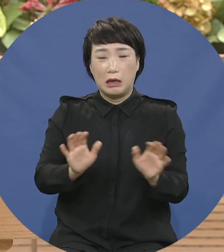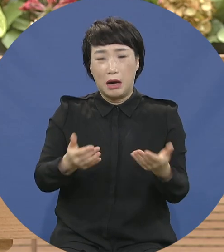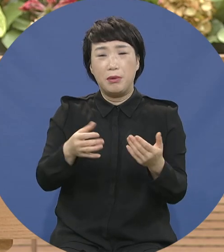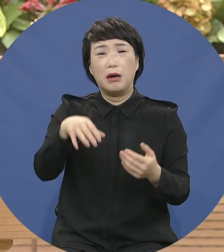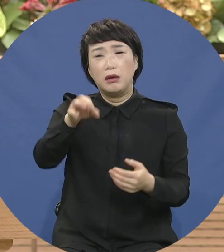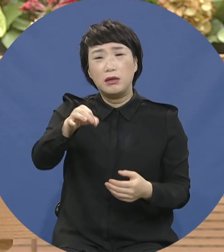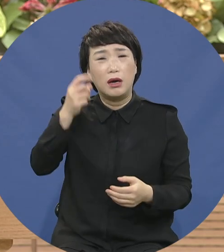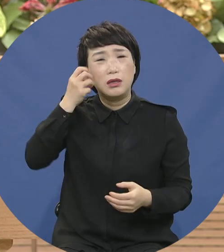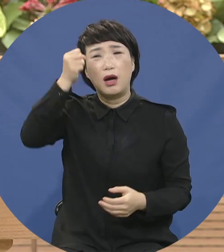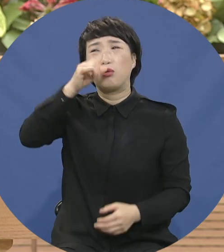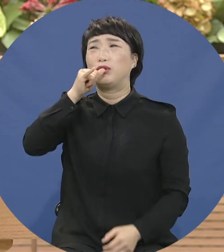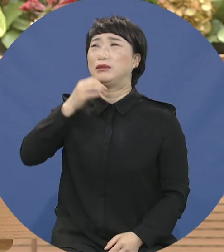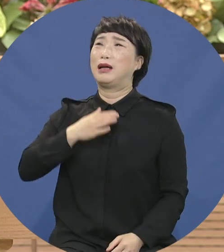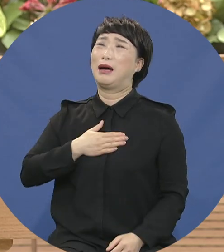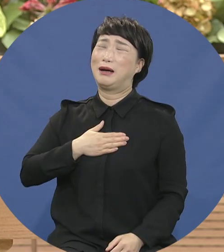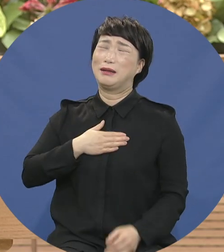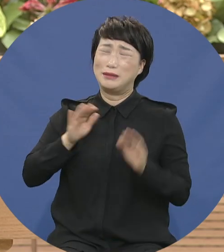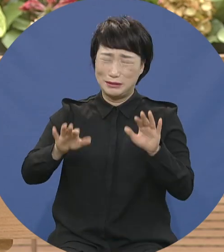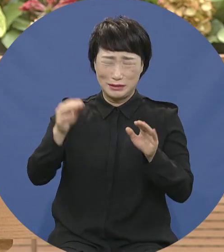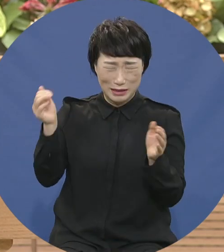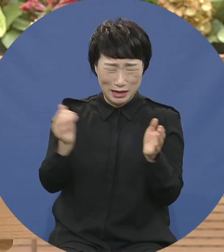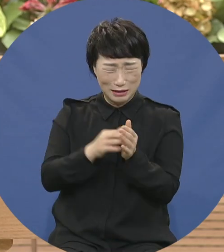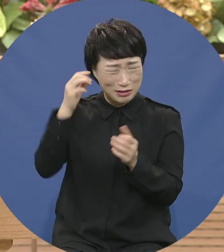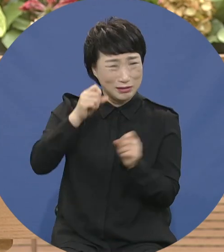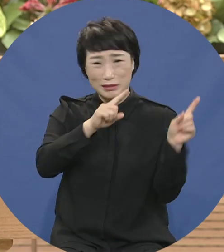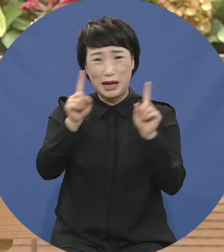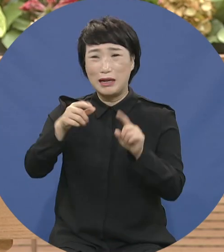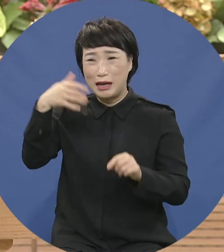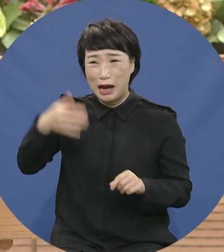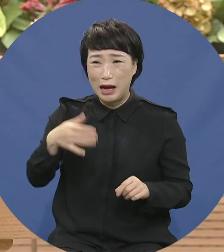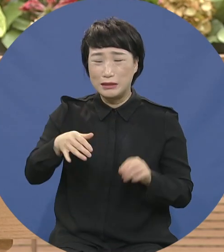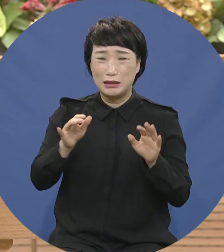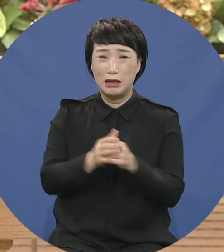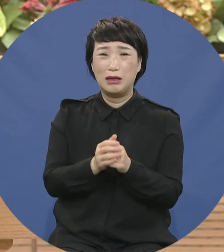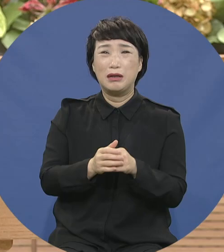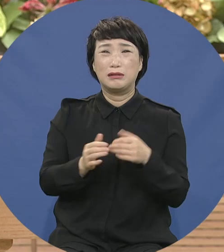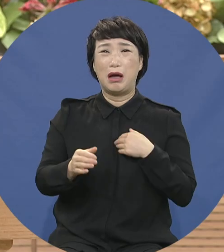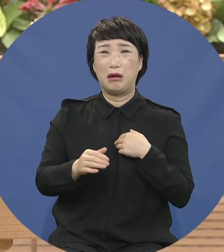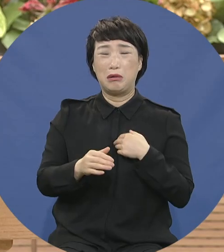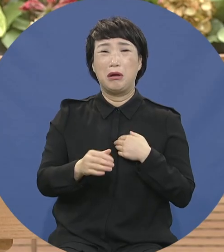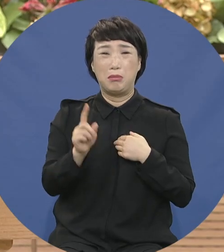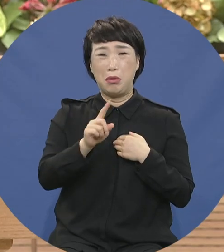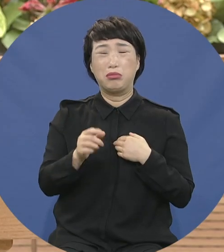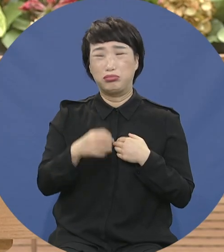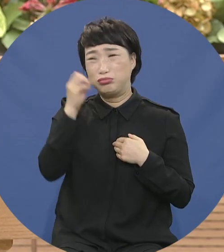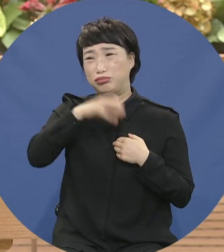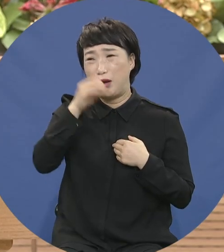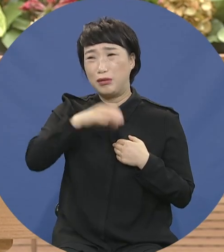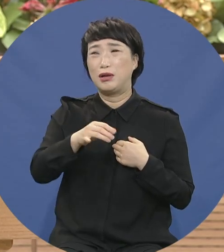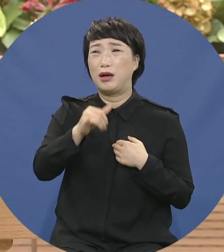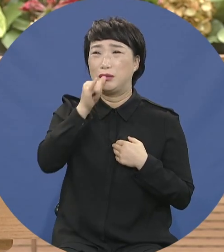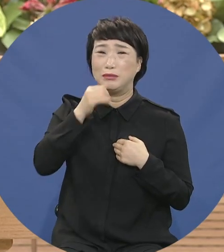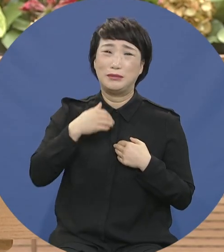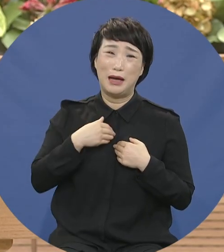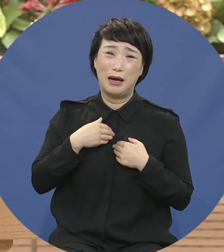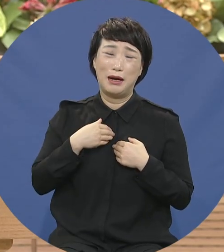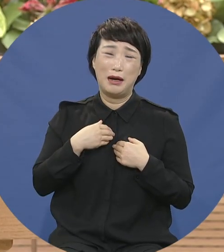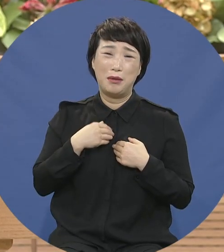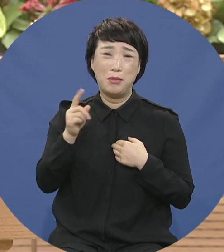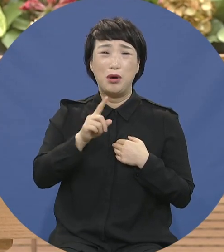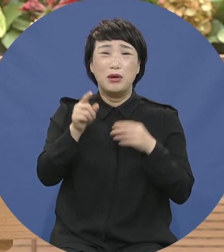가볍게 했습니다. 정신 못 차리고 했습니다. 그저 되면 대대로 되느니라고 했습니다.